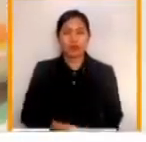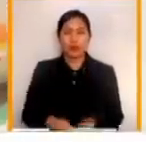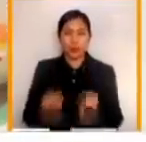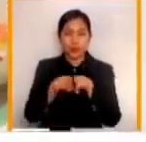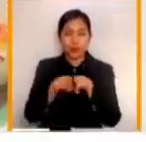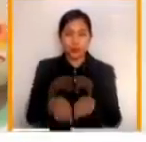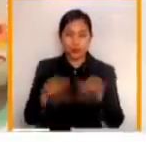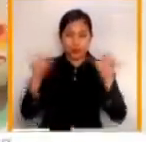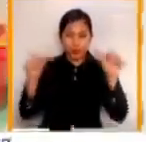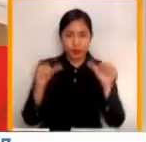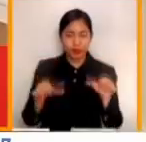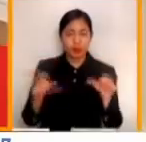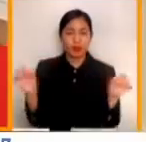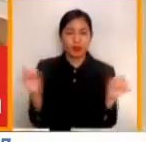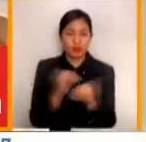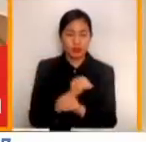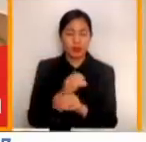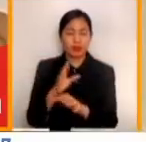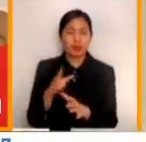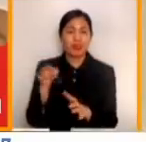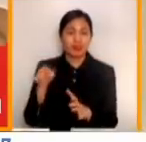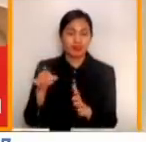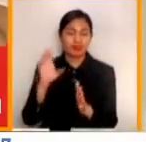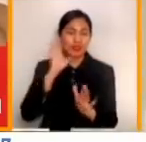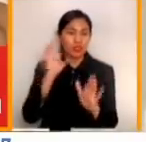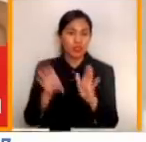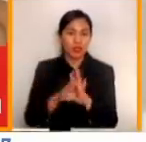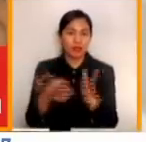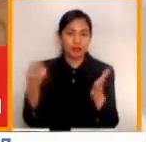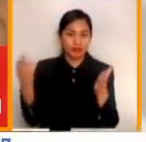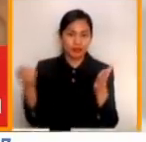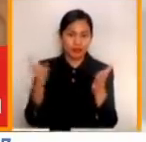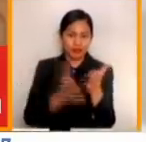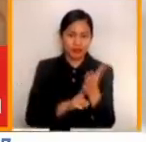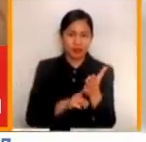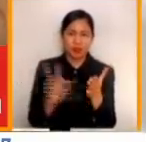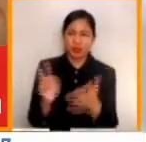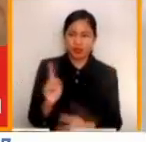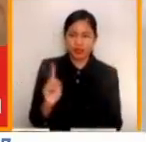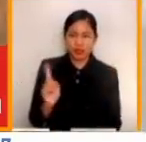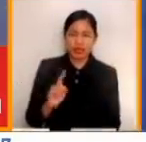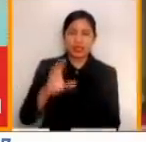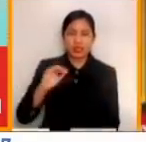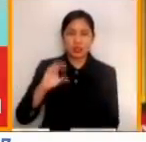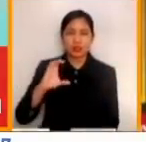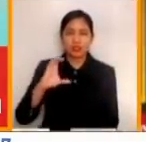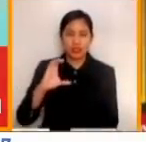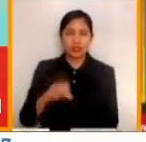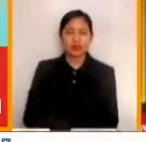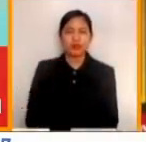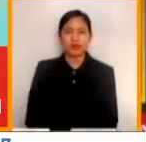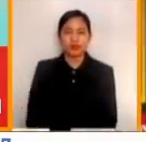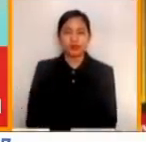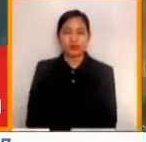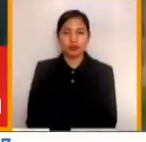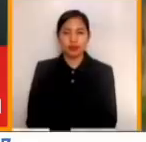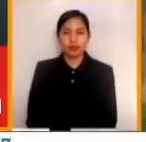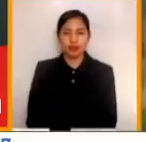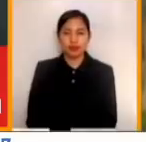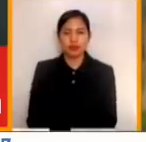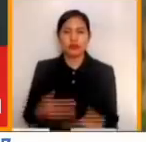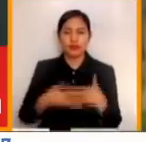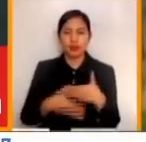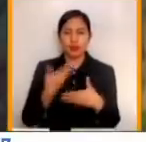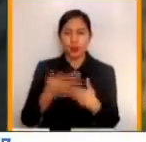opisina na nagpapakita na pinipirmahan ng alkalde ang kanyang Certificate of Candidacy. Ayon pa sa Isang Bayan,